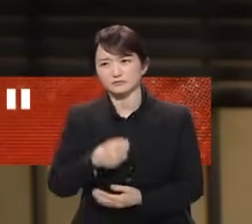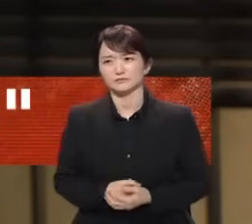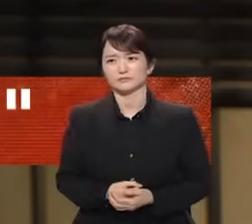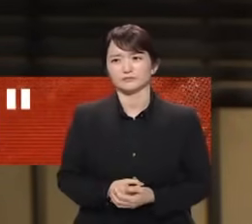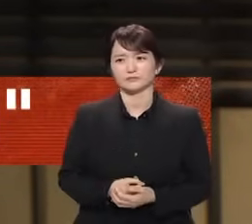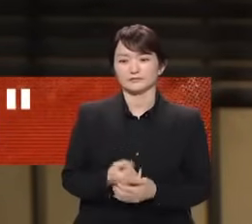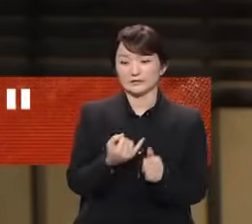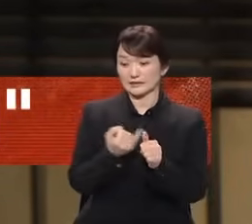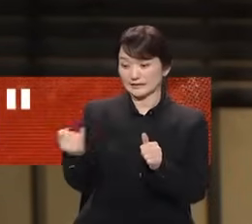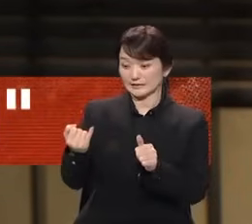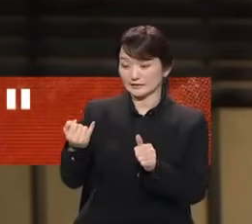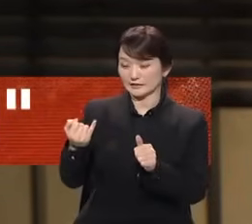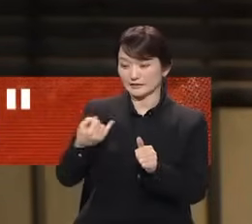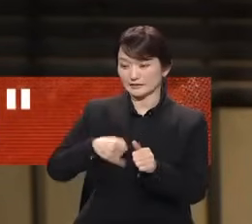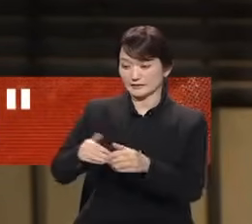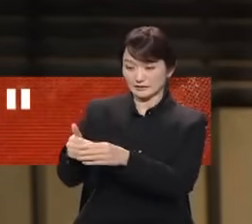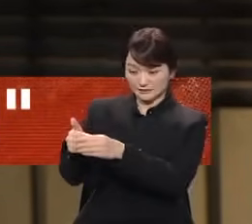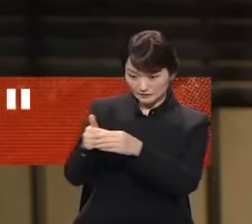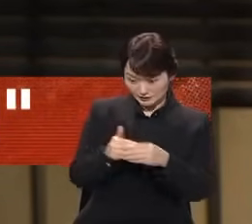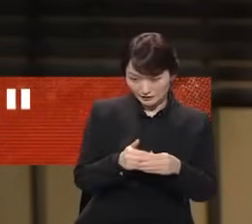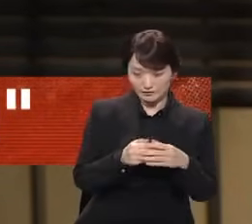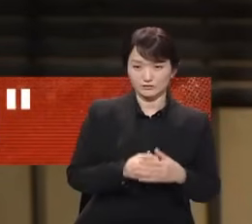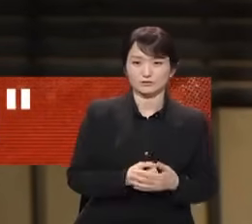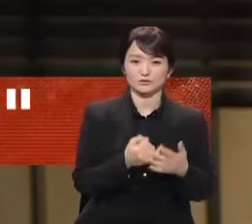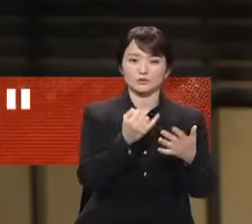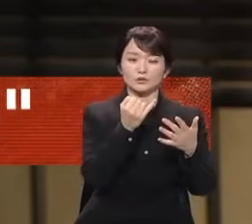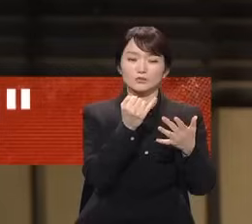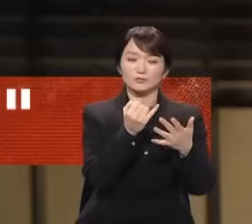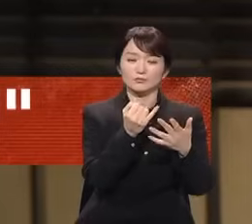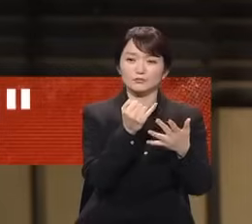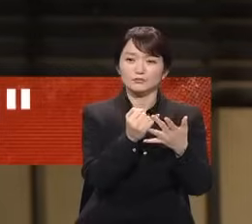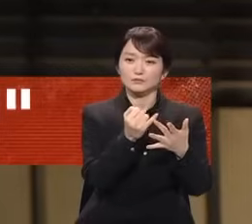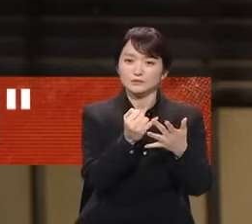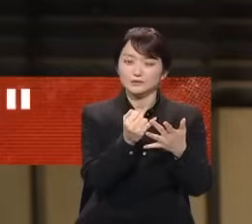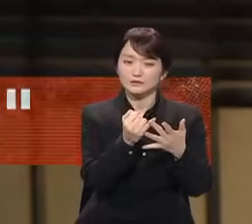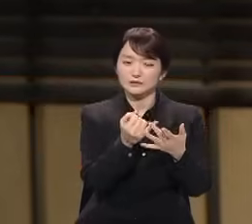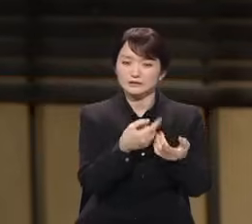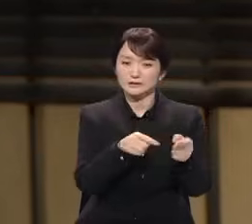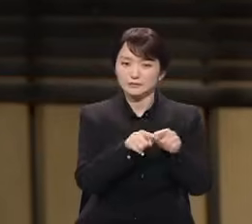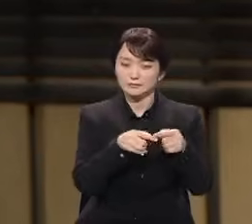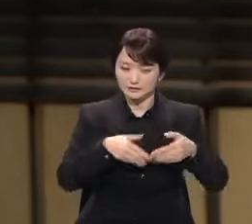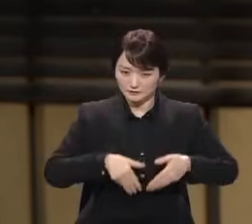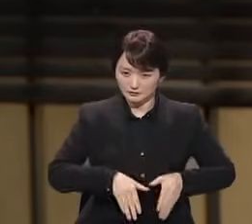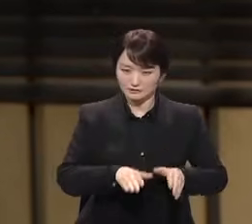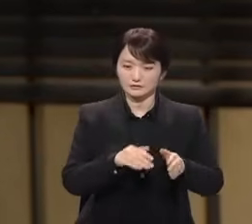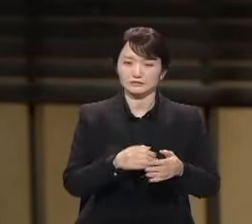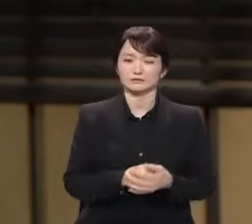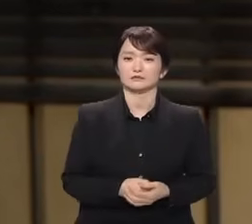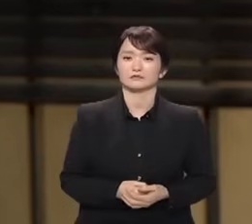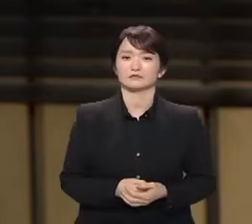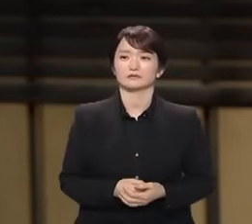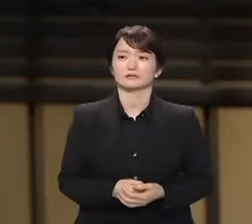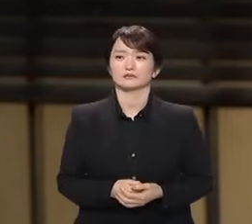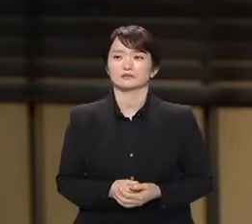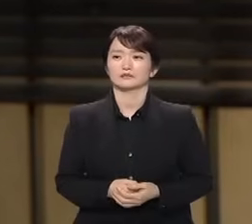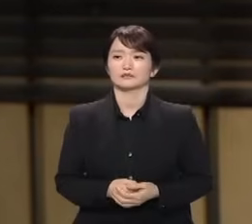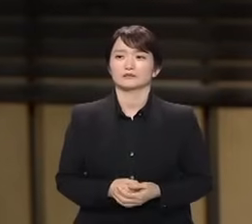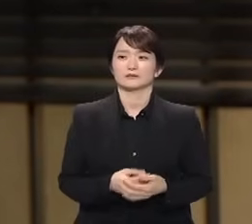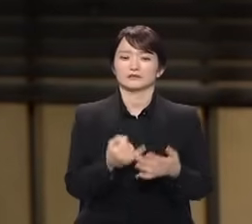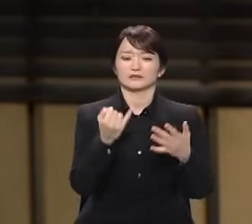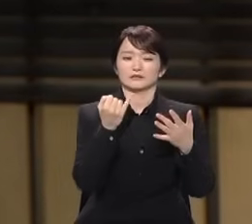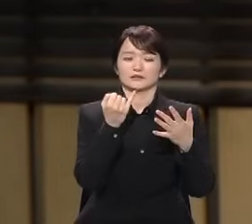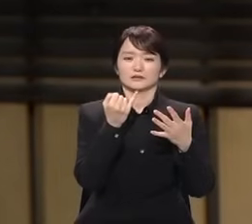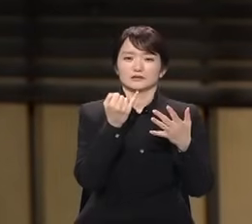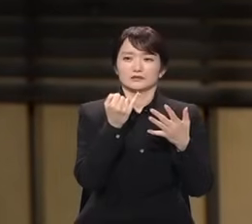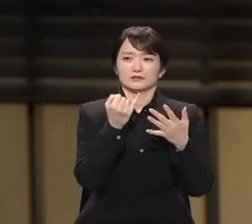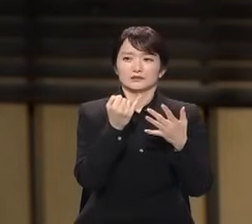아내가 데리고 온 딸이고 막내 딸은 같이 낳았던 딸인데 이 큰 딸 둘째 같은 경우는 또 미술적 재능이